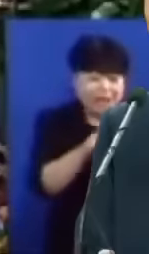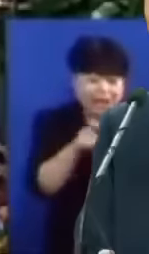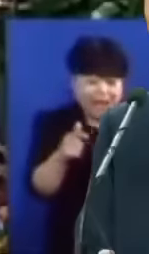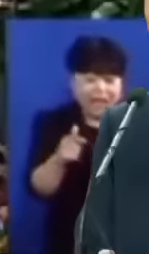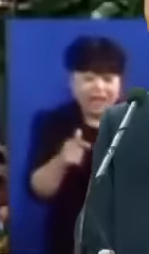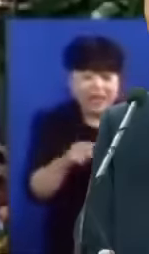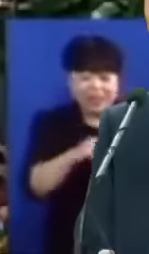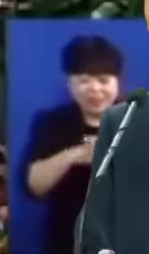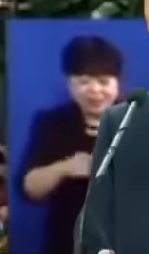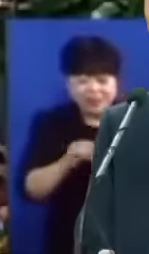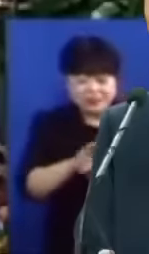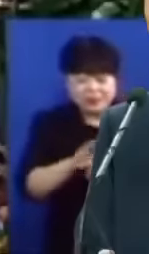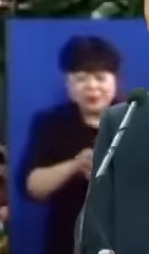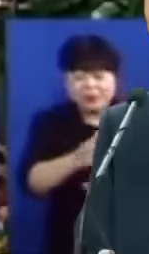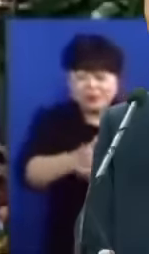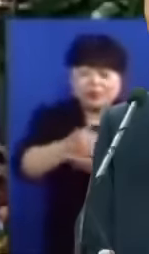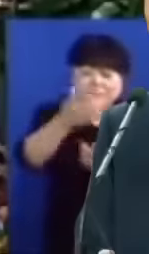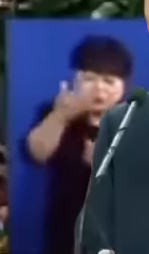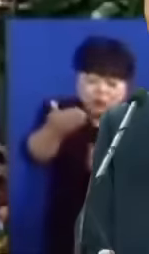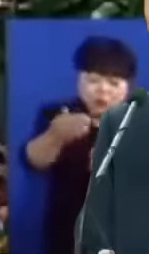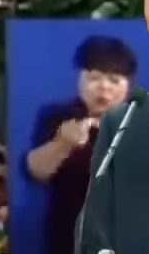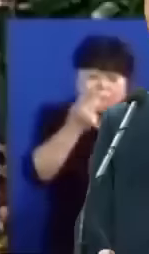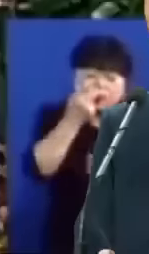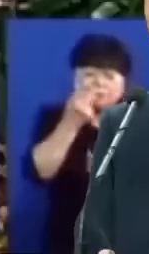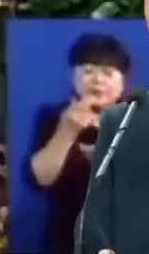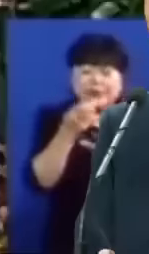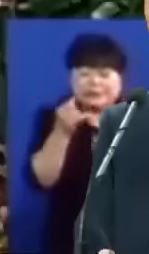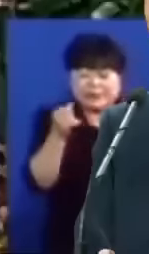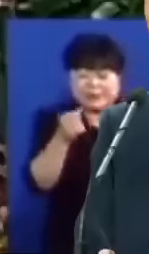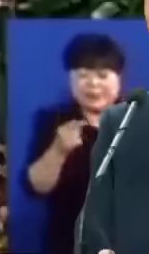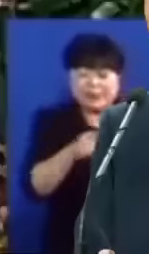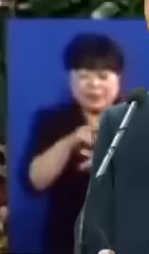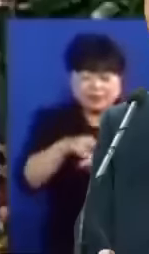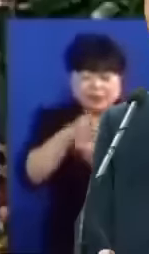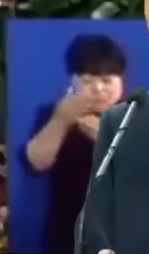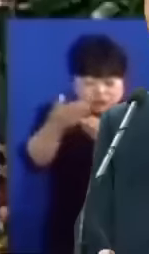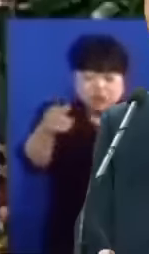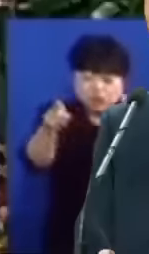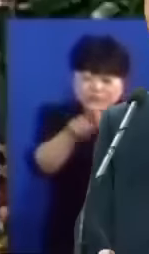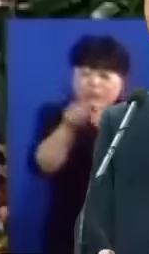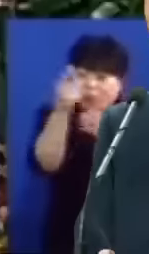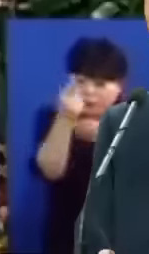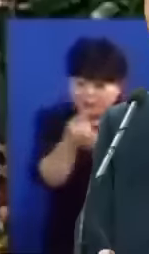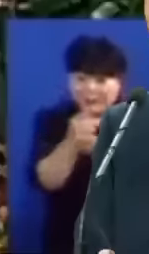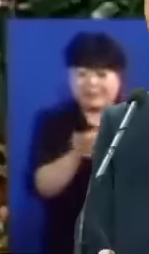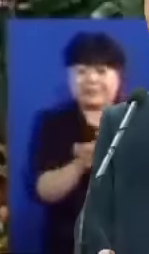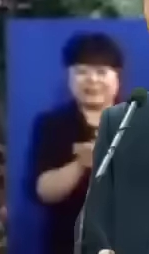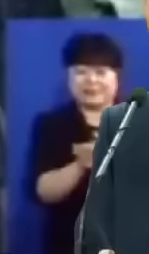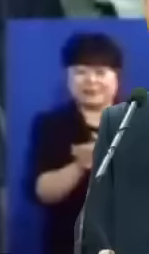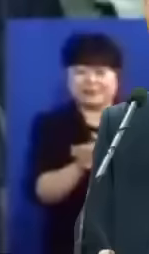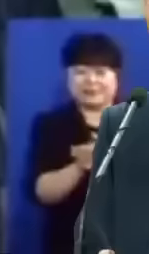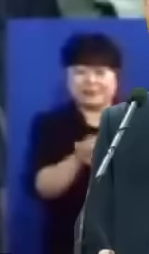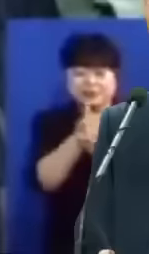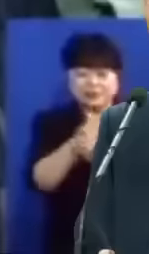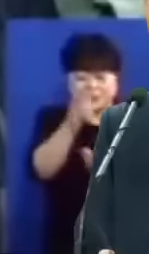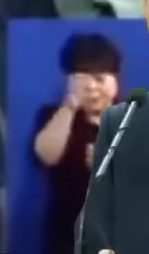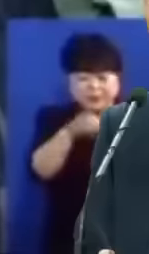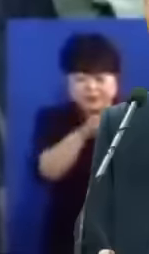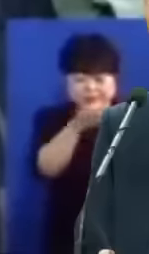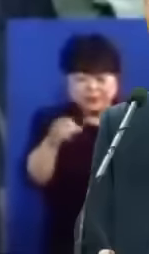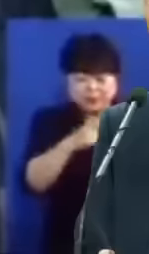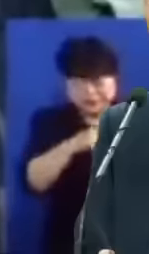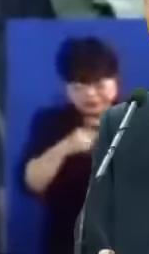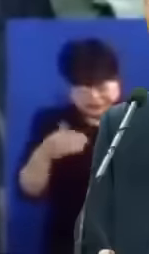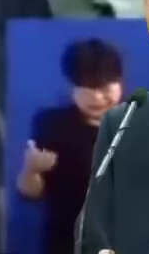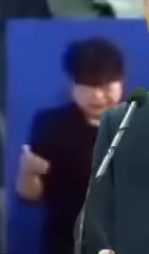아니라 도리어 섬기려 하고 자기의 목숨을 많은 사람의 대속물로 주려 함이라. 주님은 십자가에서 자기